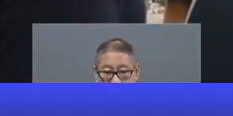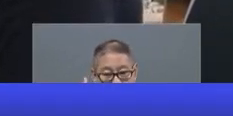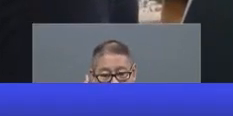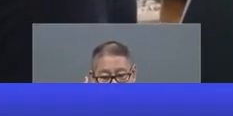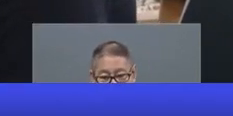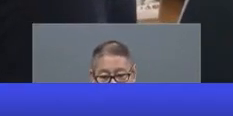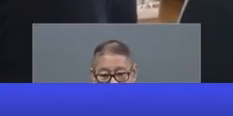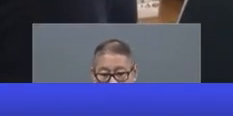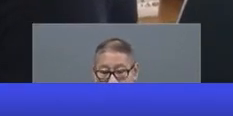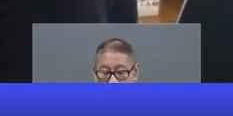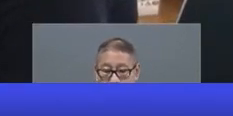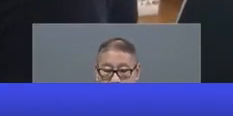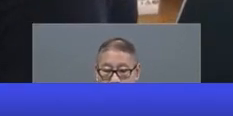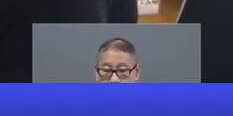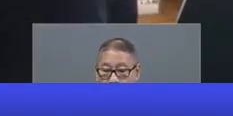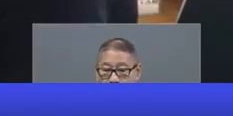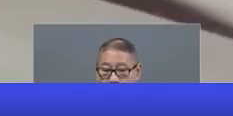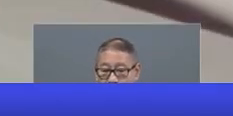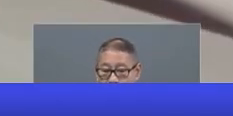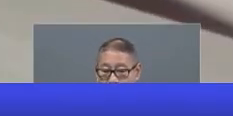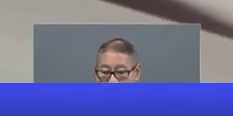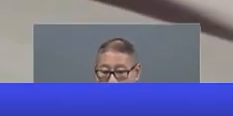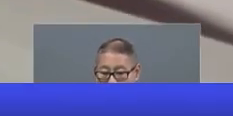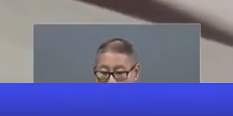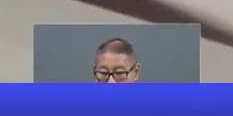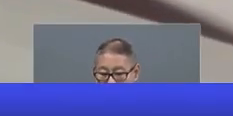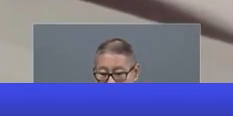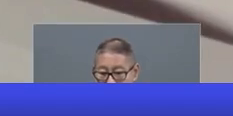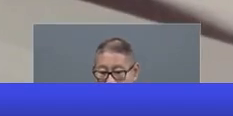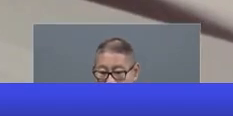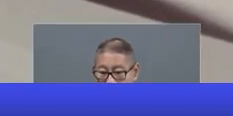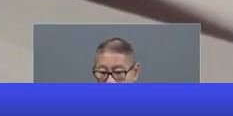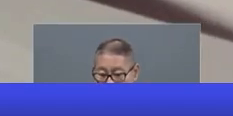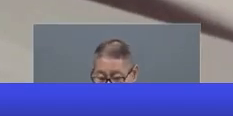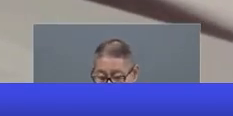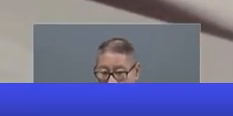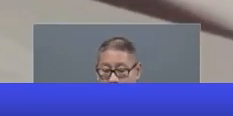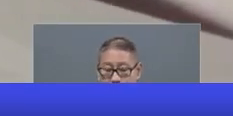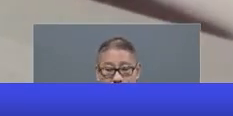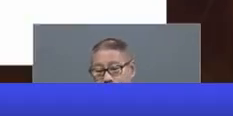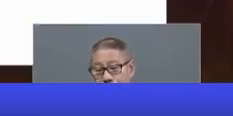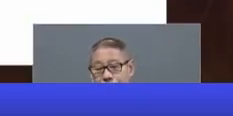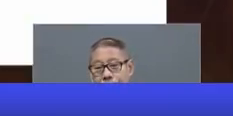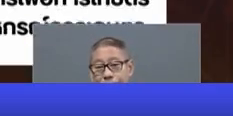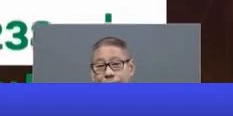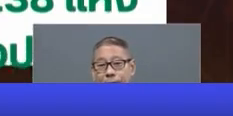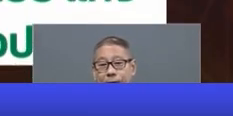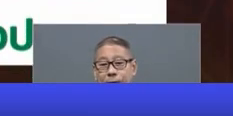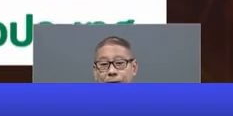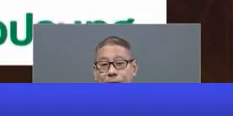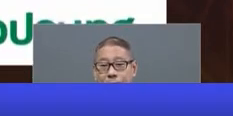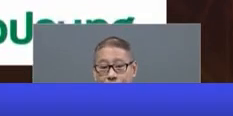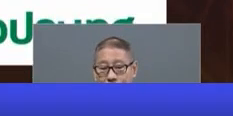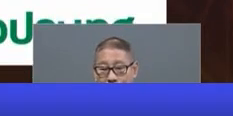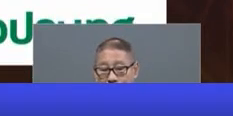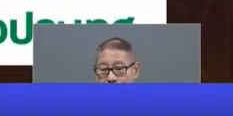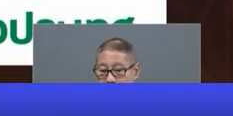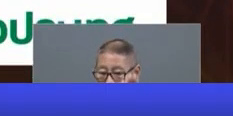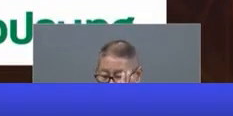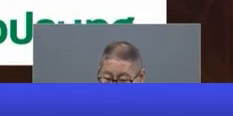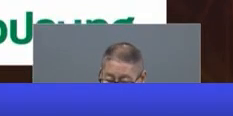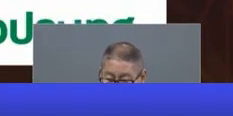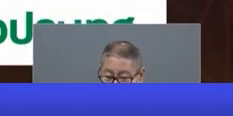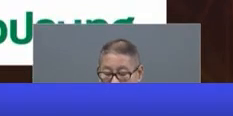ค่ะอันนี้ยืนยันโดยรัฐมนตรีช่วยว่าการกระทรวงการคลังนะคะคุณจุลพันธ์อมรวิวัฒน์แล้วคุณจุลพันธ์ก็บอกด้วยว่าไม่ใช่เรื่องของการระบบ